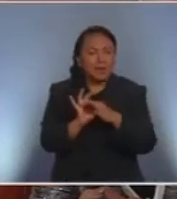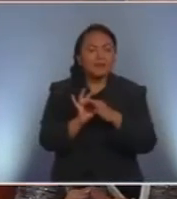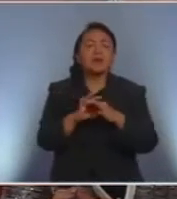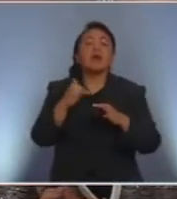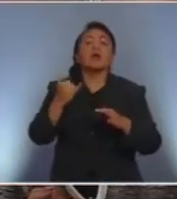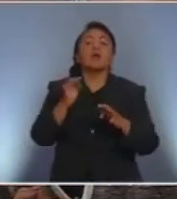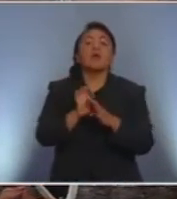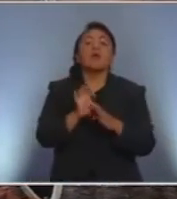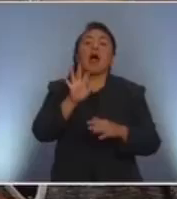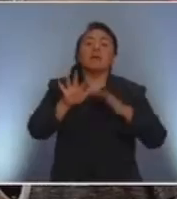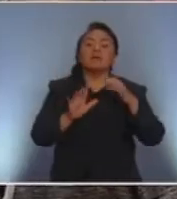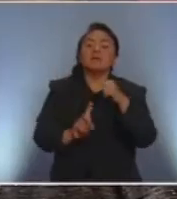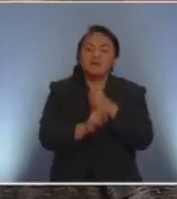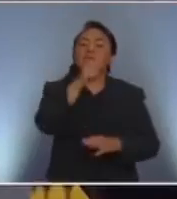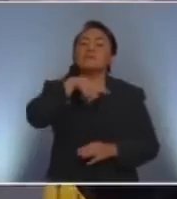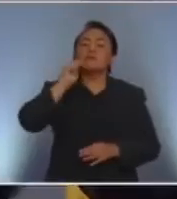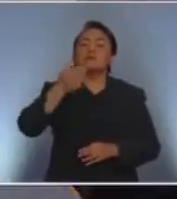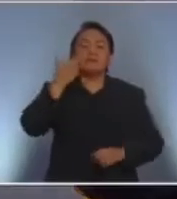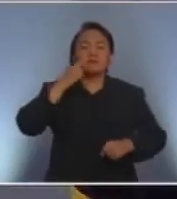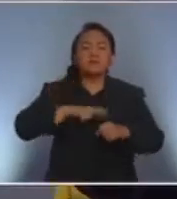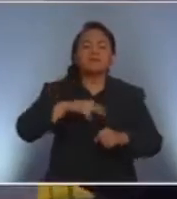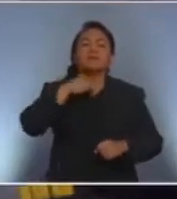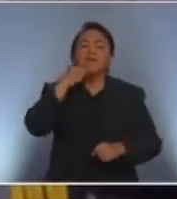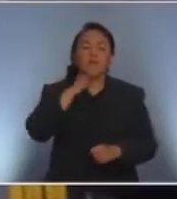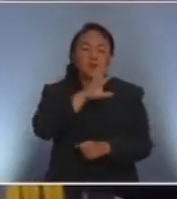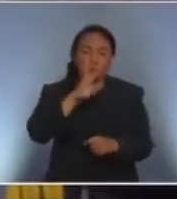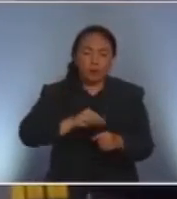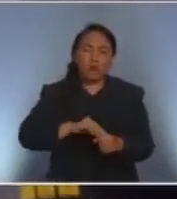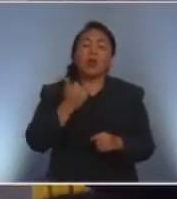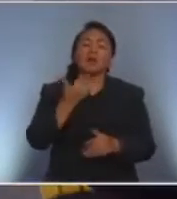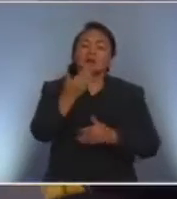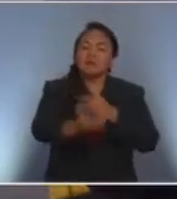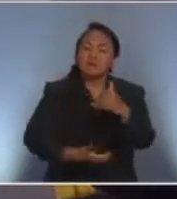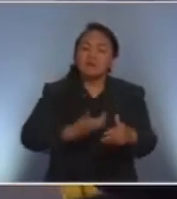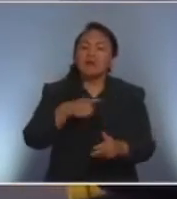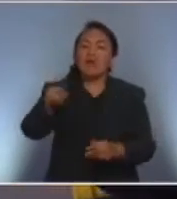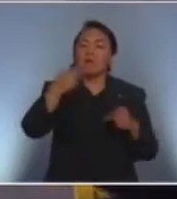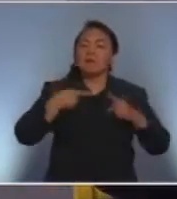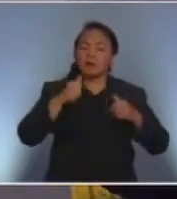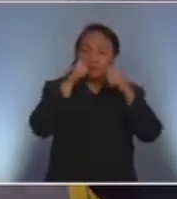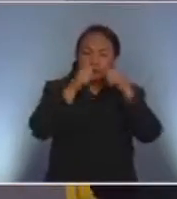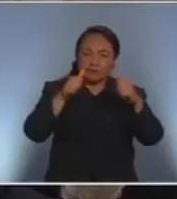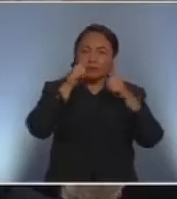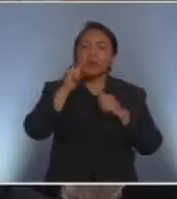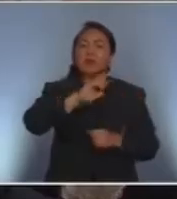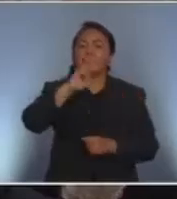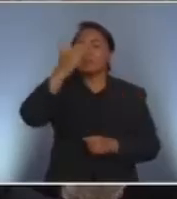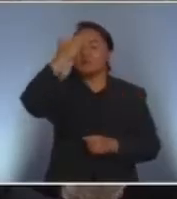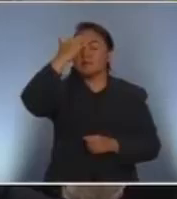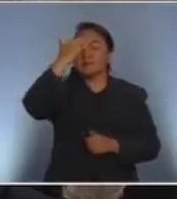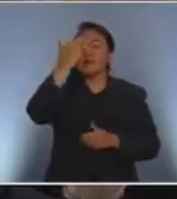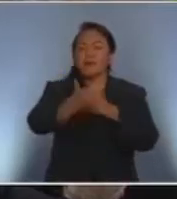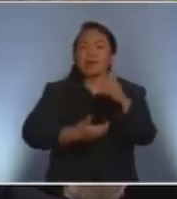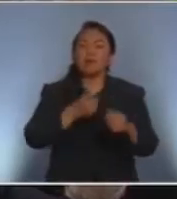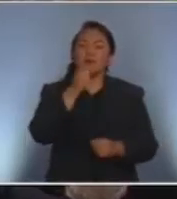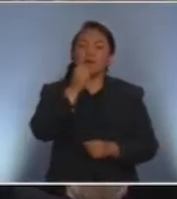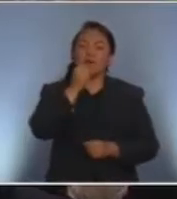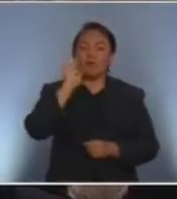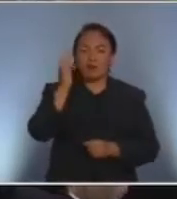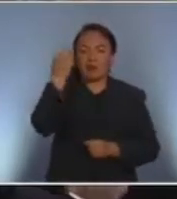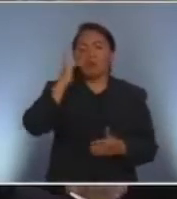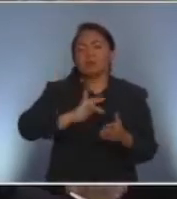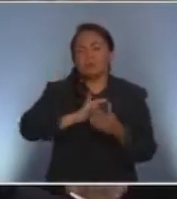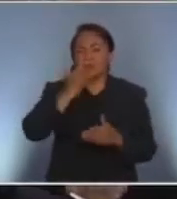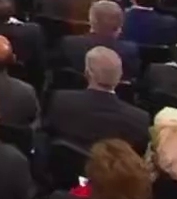တဲ့လူရည်အတွက်ထက်ပိုများနေခဲ့ပါပြီ2019ခုနှစ်ရဲ့ပထမ6လအတွင်းနိုင်ငံတော်ဝန်လူသက်မှု 12,155